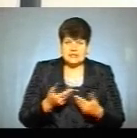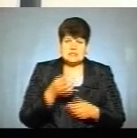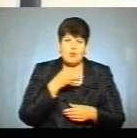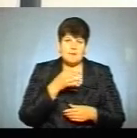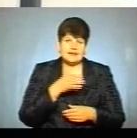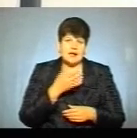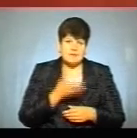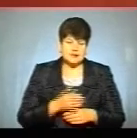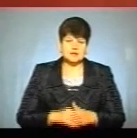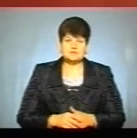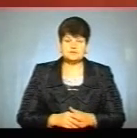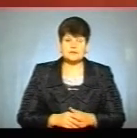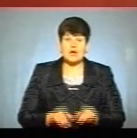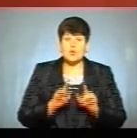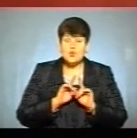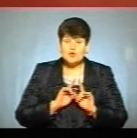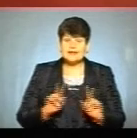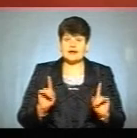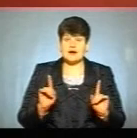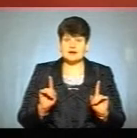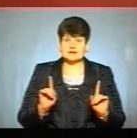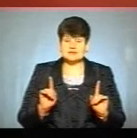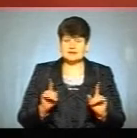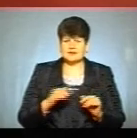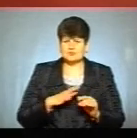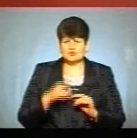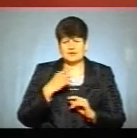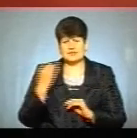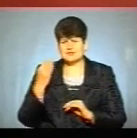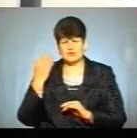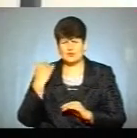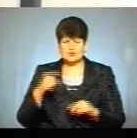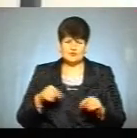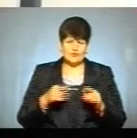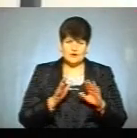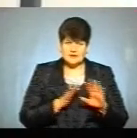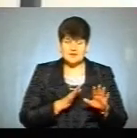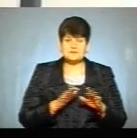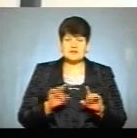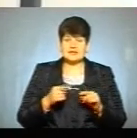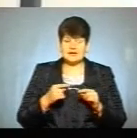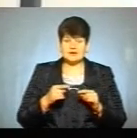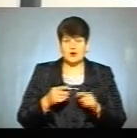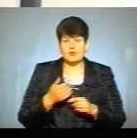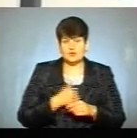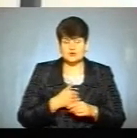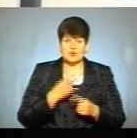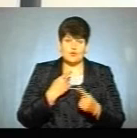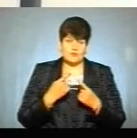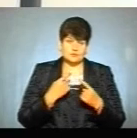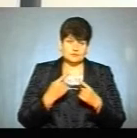медикаменти. Унікальність, фактично, не буду так вдаватися в історію її створення і інші моменти, але саме ми якраз говоримо